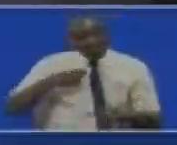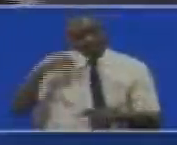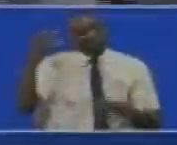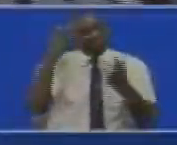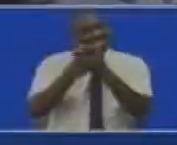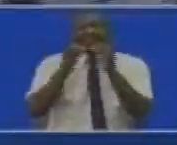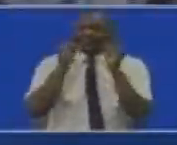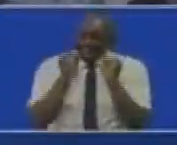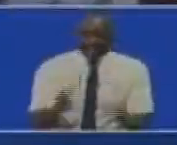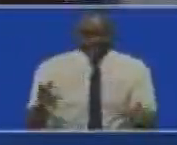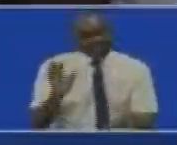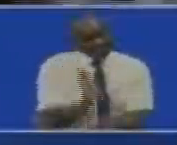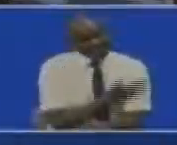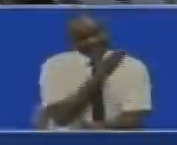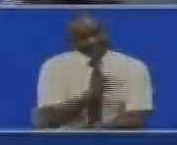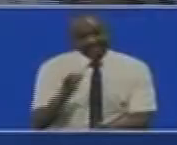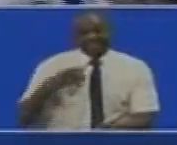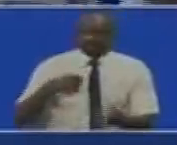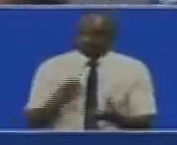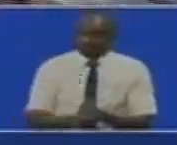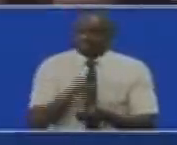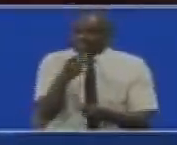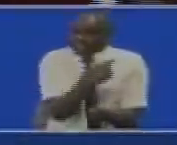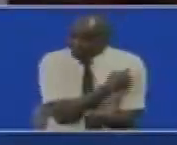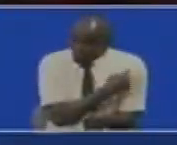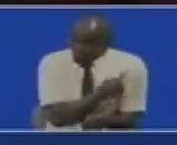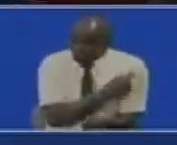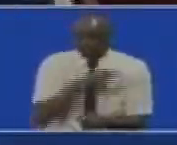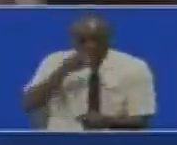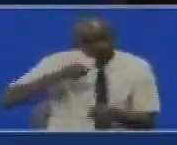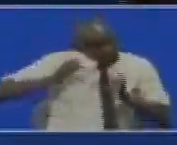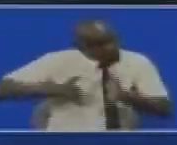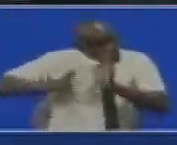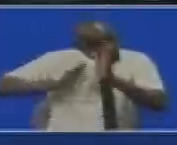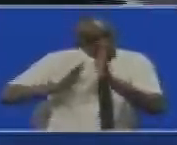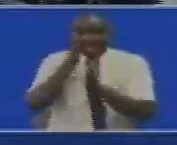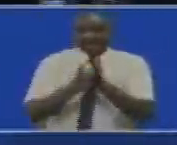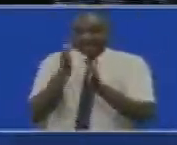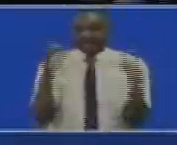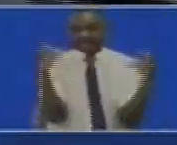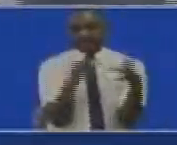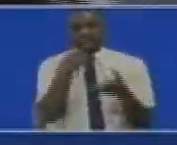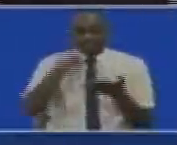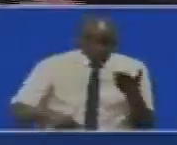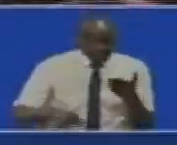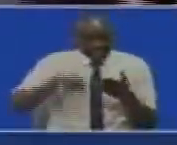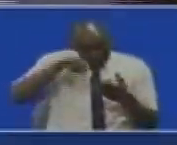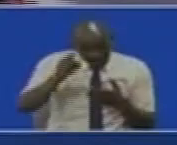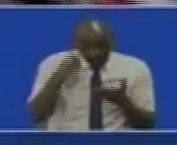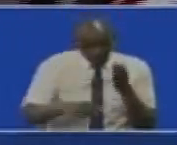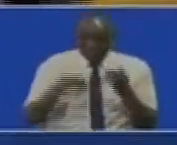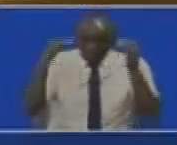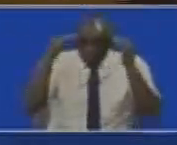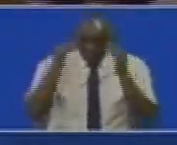kuraguri, hatuendi jela. Madaktari hao waliofululiza hadi Railways Club wakasisitiza kwamba uamuzi wa